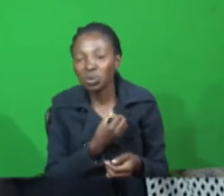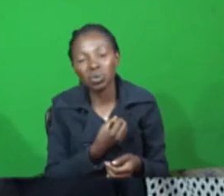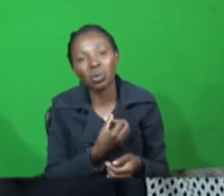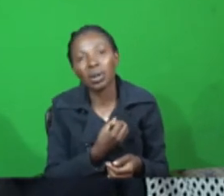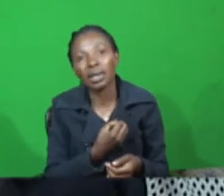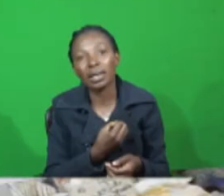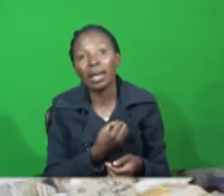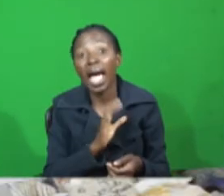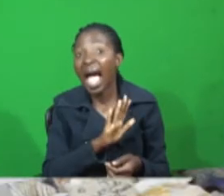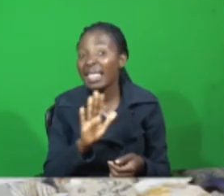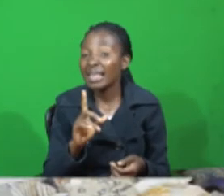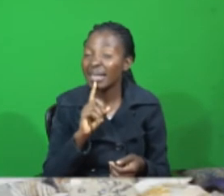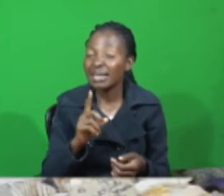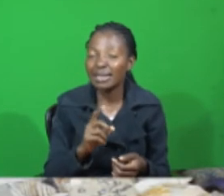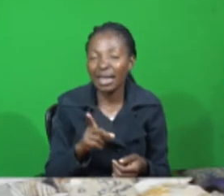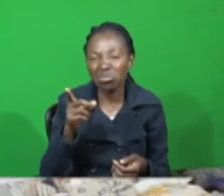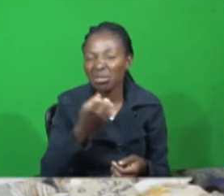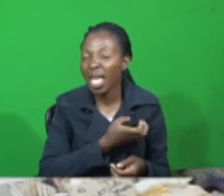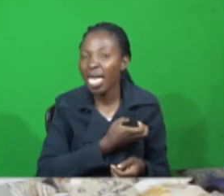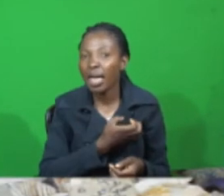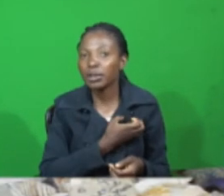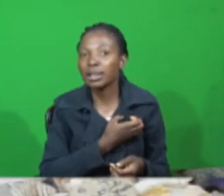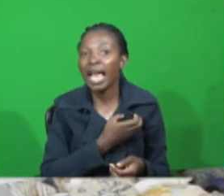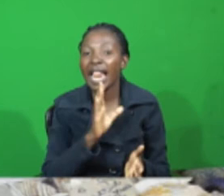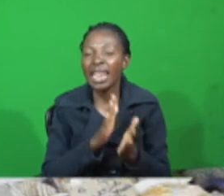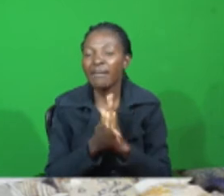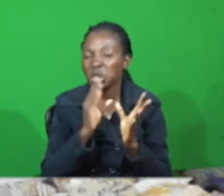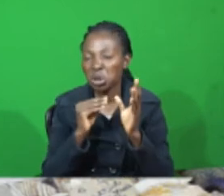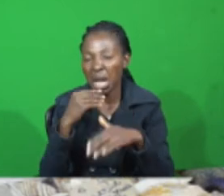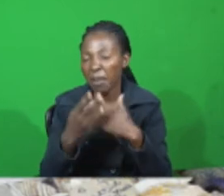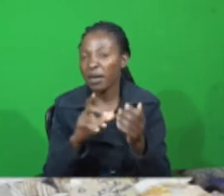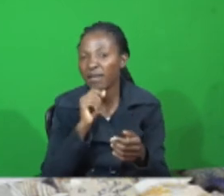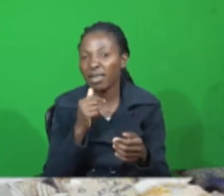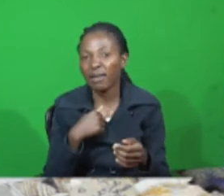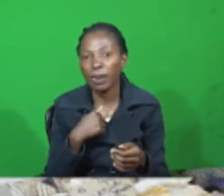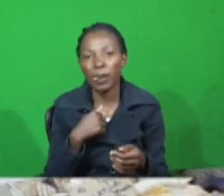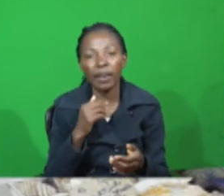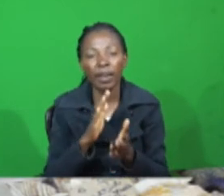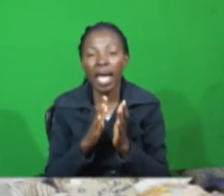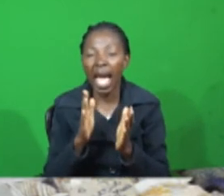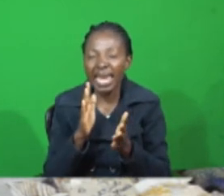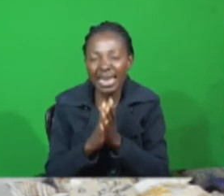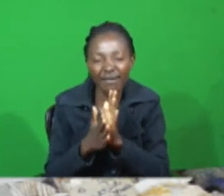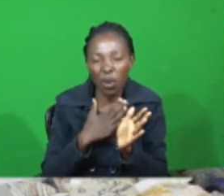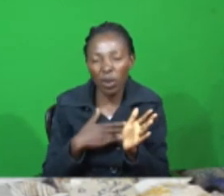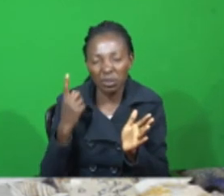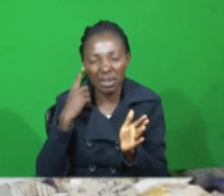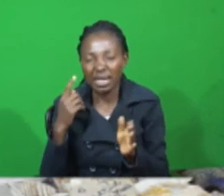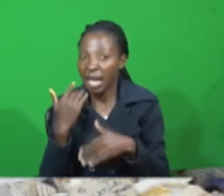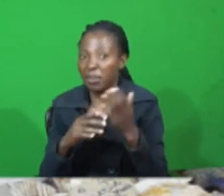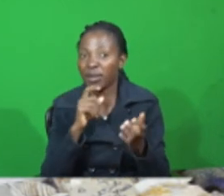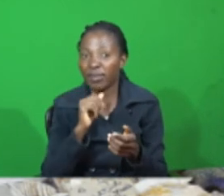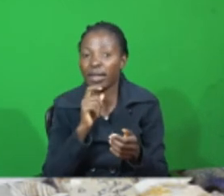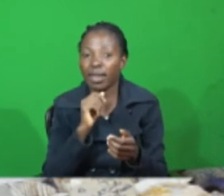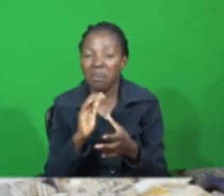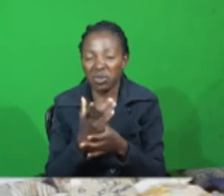Wazi kunde shumwe shumwe shumwe. Itarati, eo daga. Don't talk about my father. Mm-hmm. Don't talk about, I don't want to hear that. Mm-hmm. Saka zuku